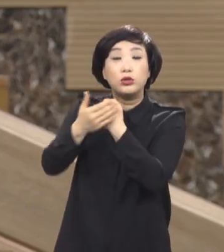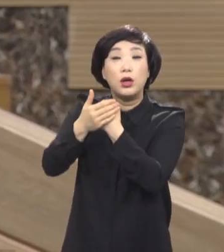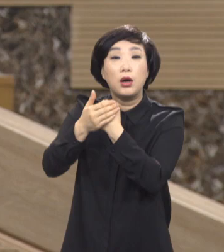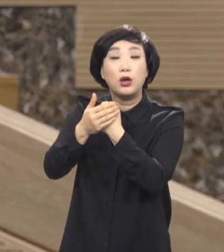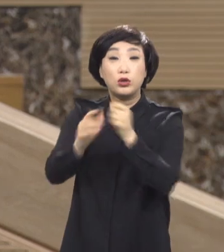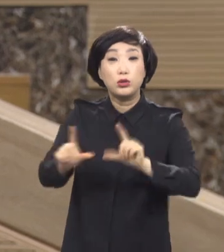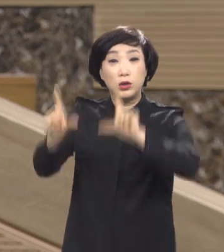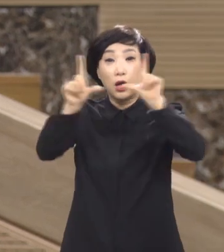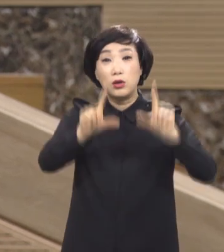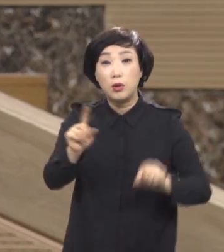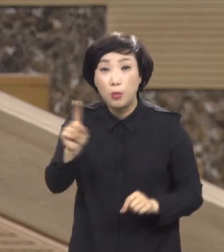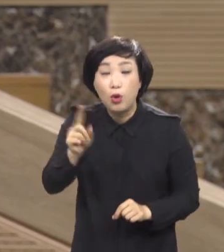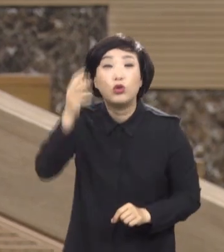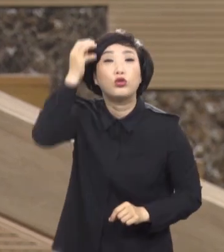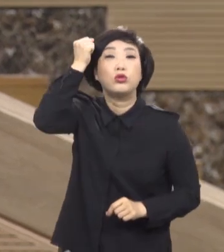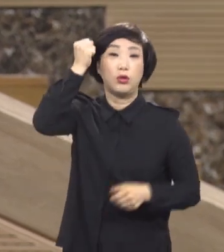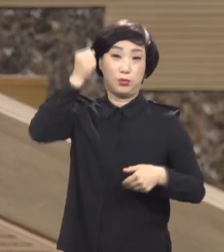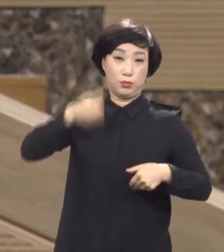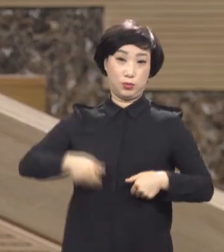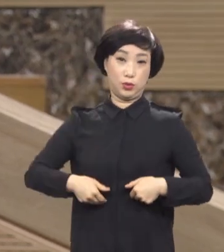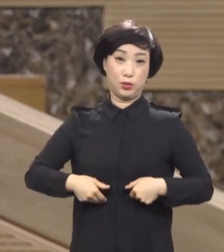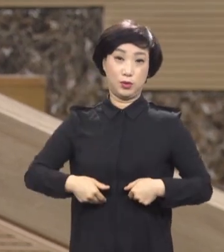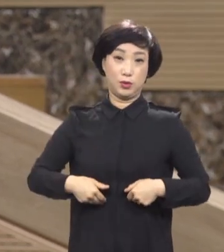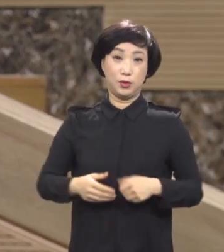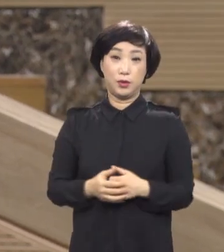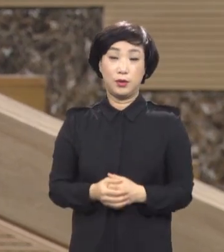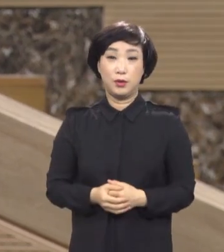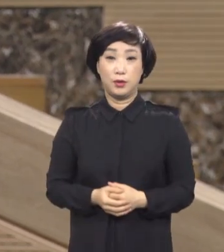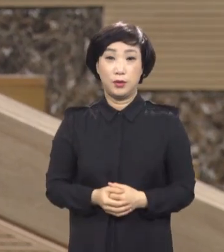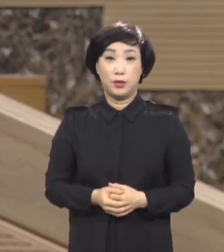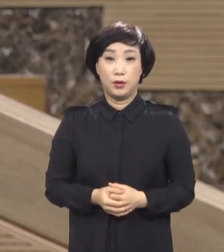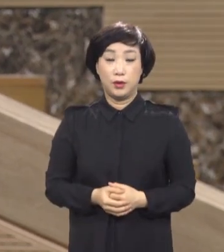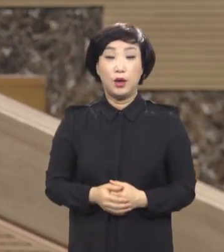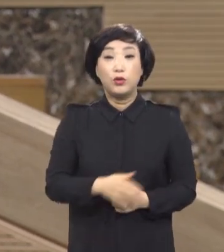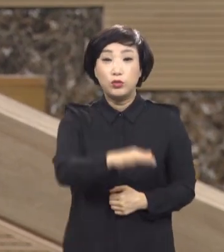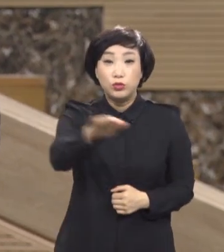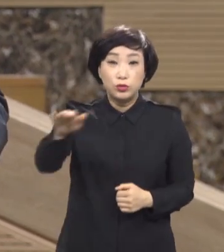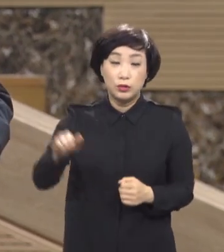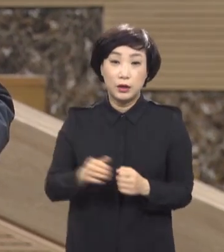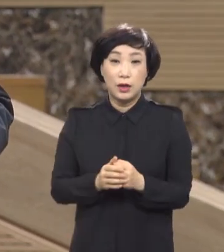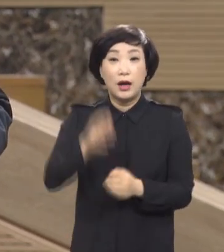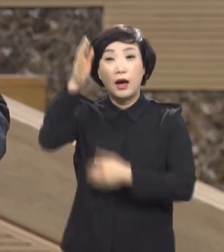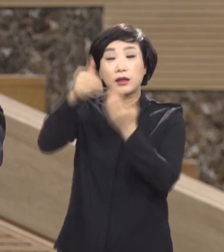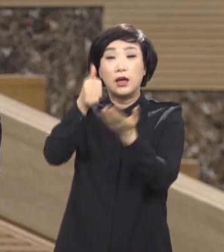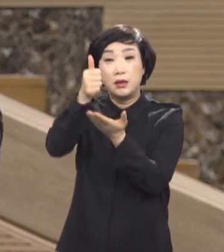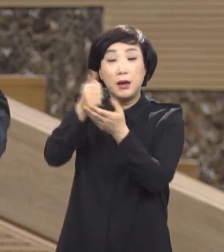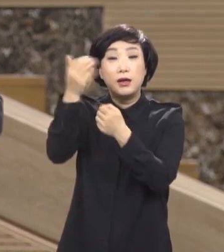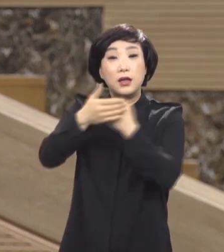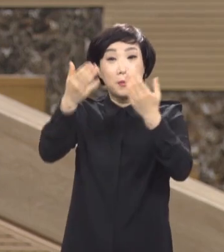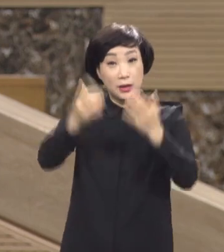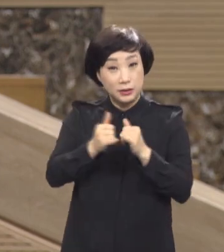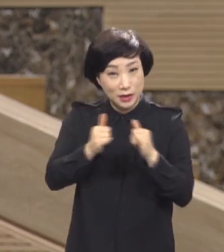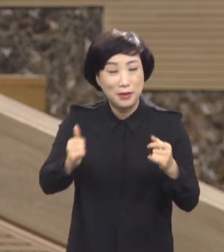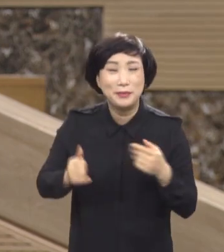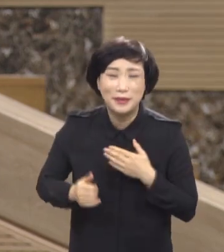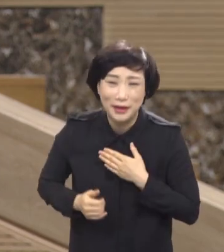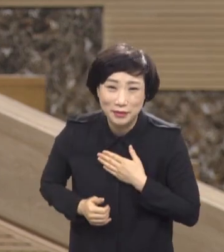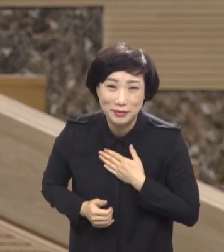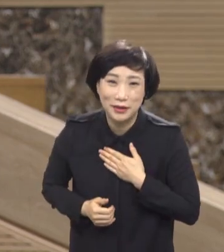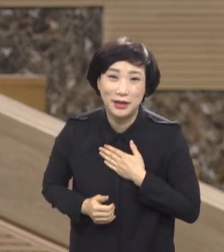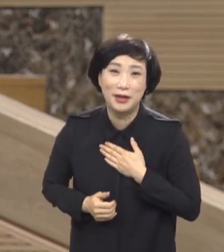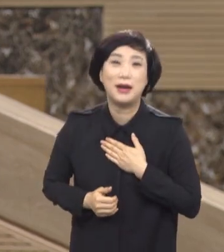살았던가를 기억하면서 우리가 하나님의 은혜 입은 사람이요